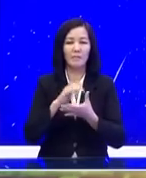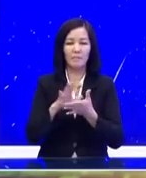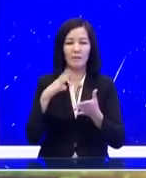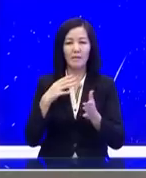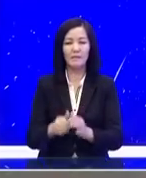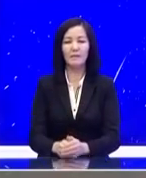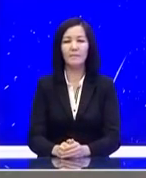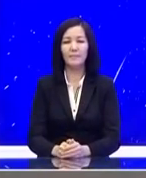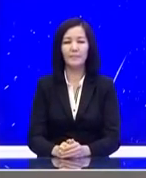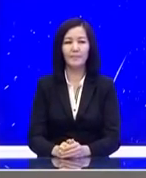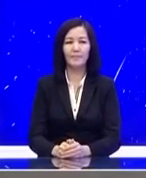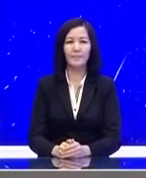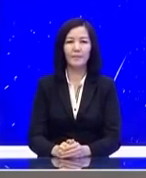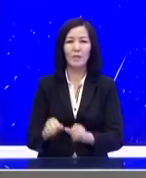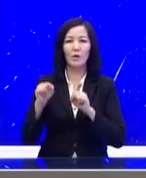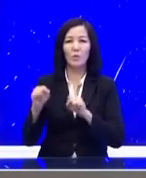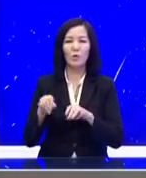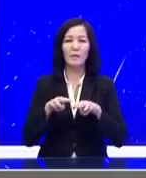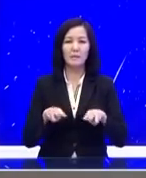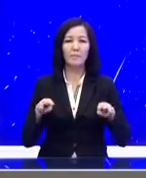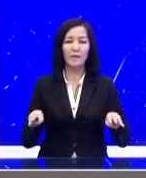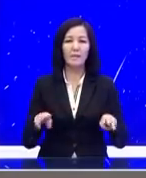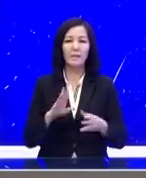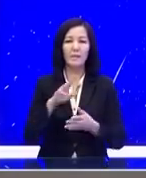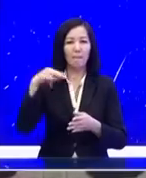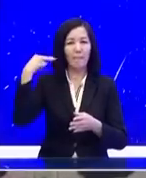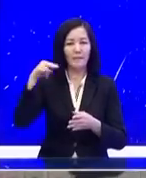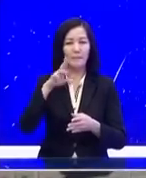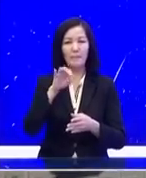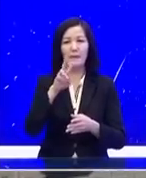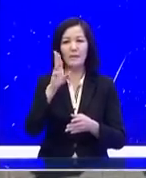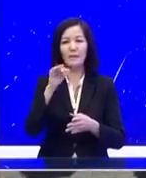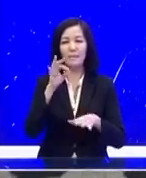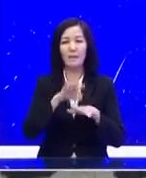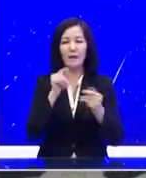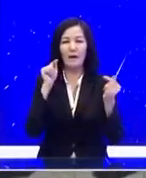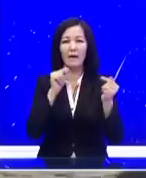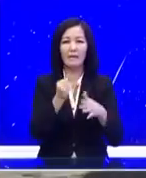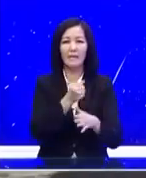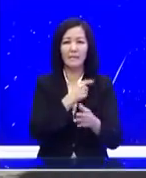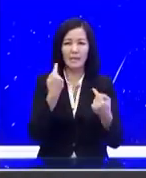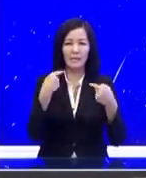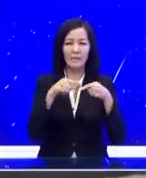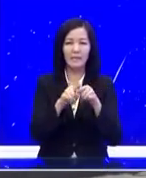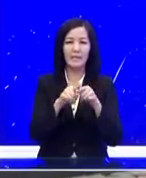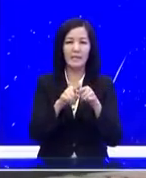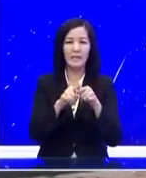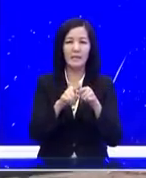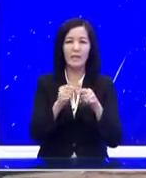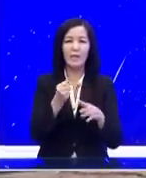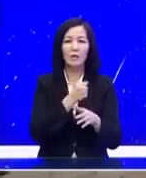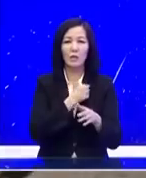танысты. Қорғаныс министрі бас қолбасшыға пандемияға қарсы күресте әскерилердің техникалық және